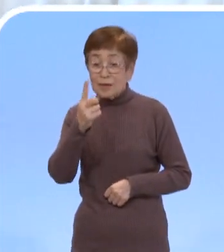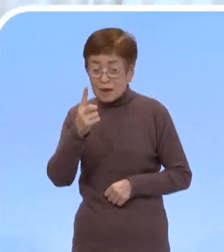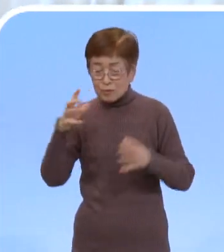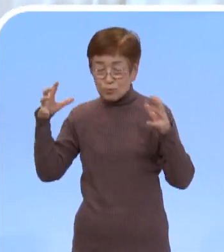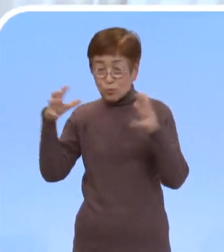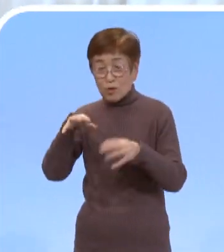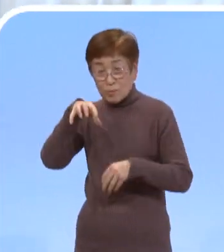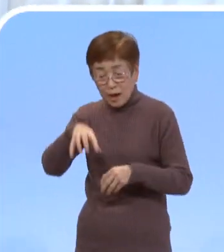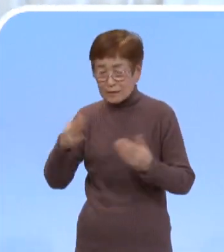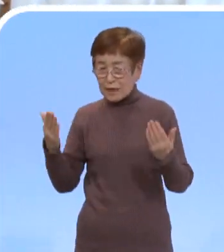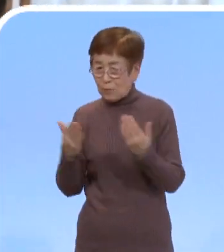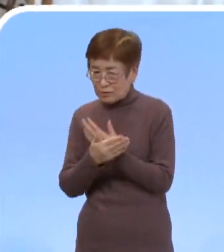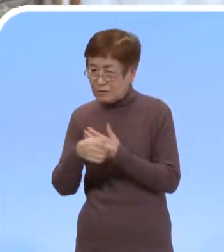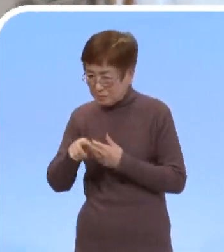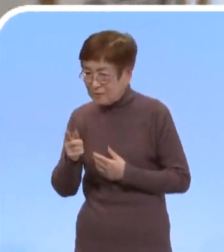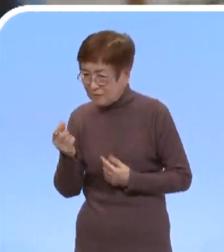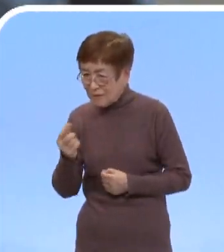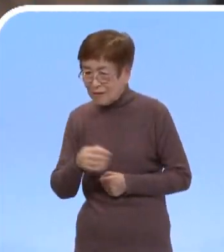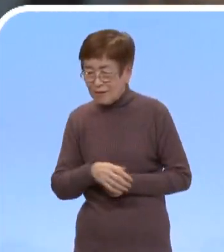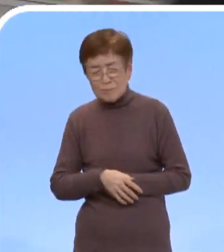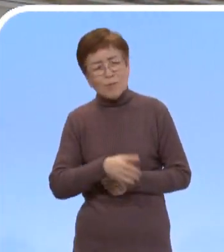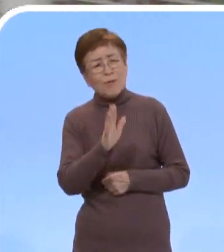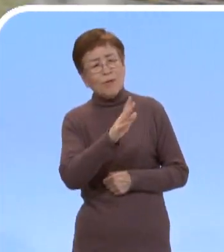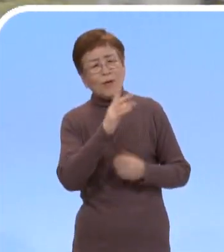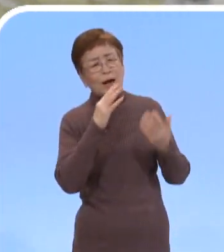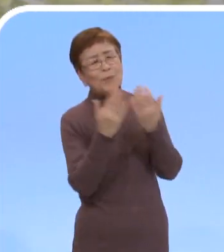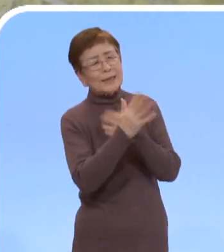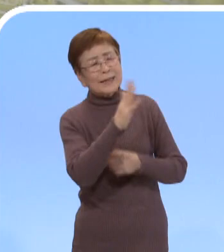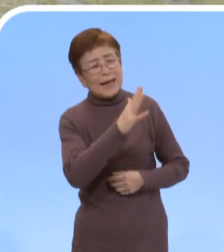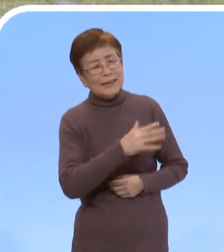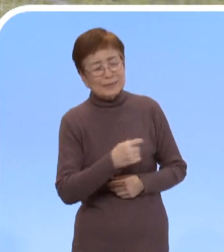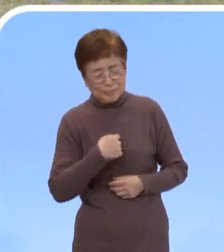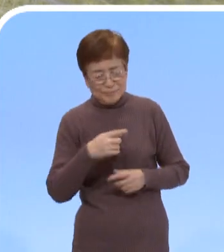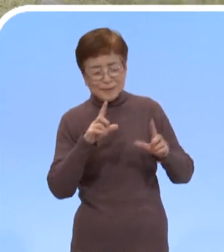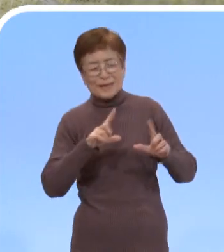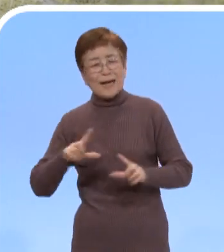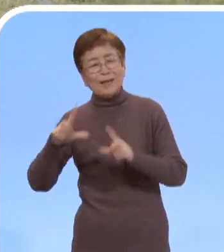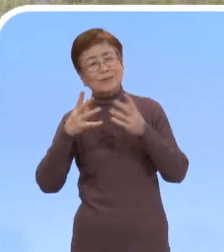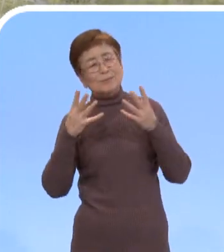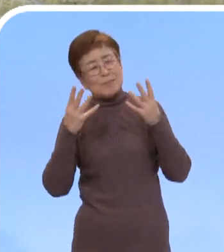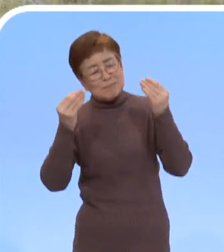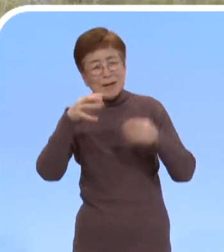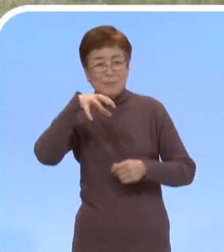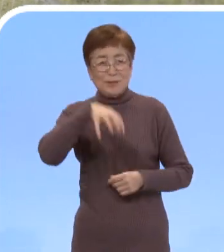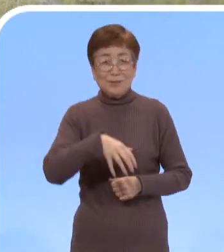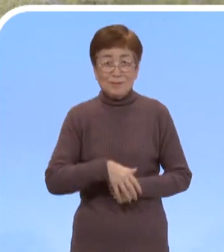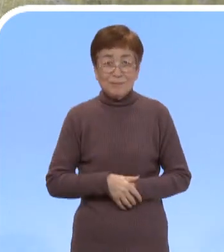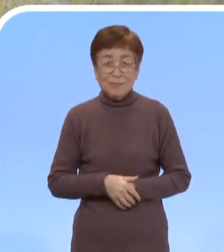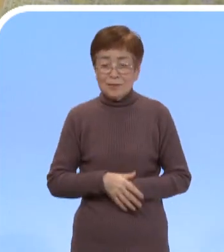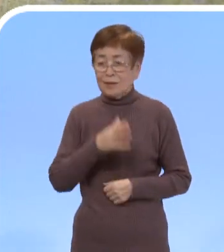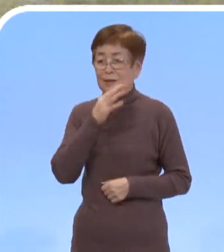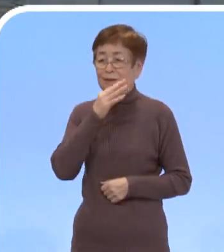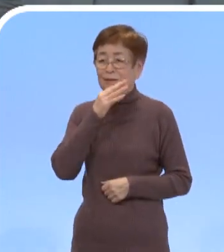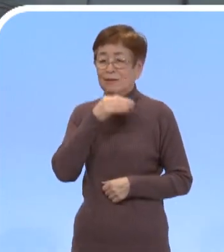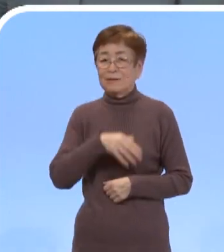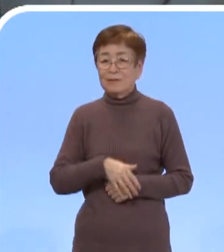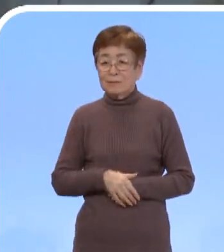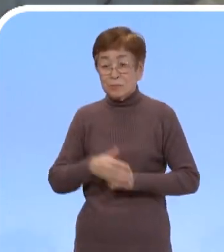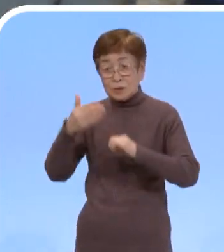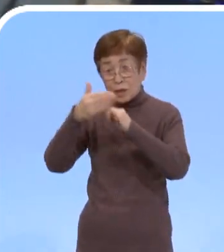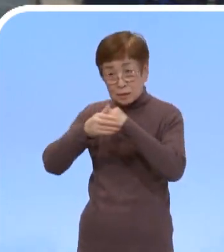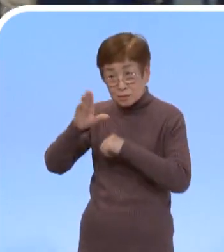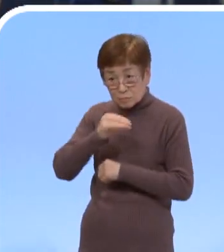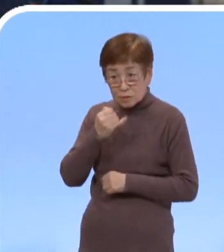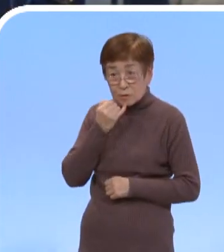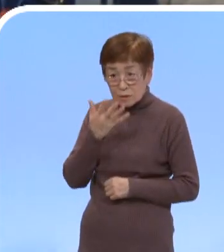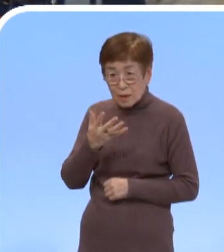が週に1回集い場に変身するという。 あ、そうです。変身もしてないんですけど、 変身もしてない、このまんま。 はい、 あの、